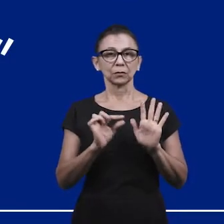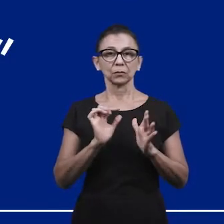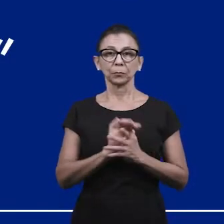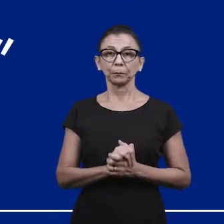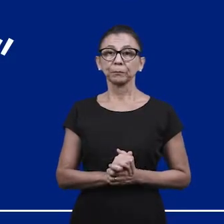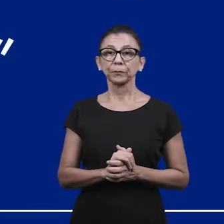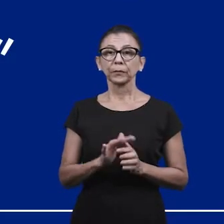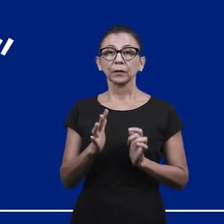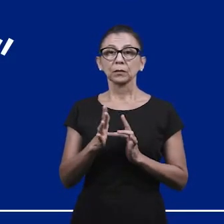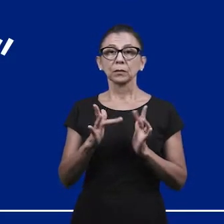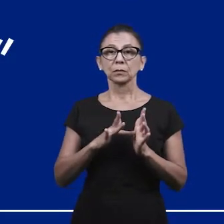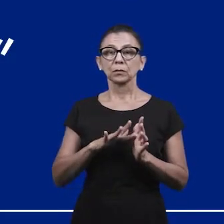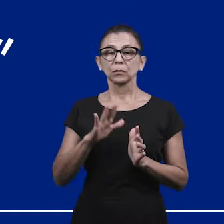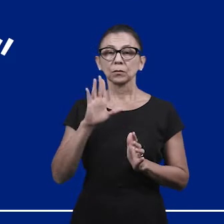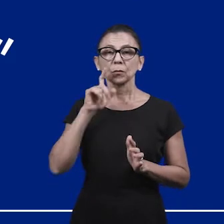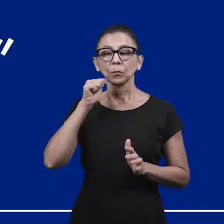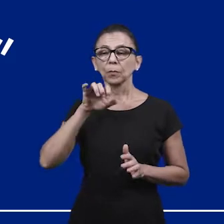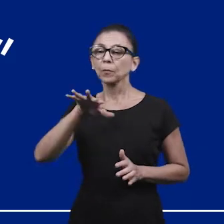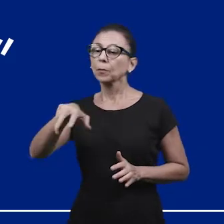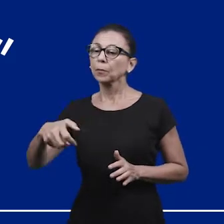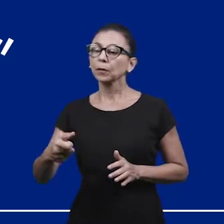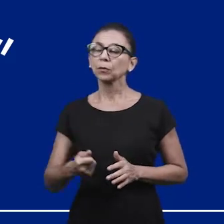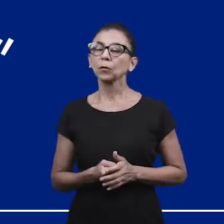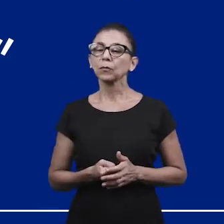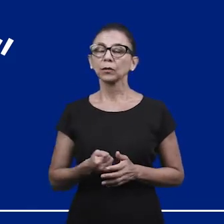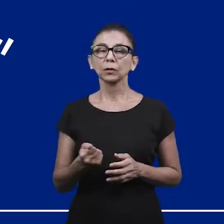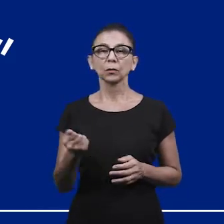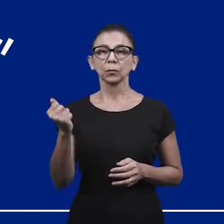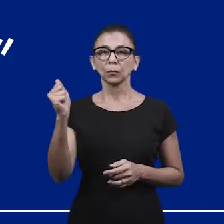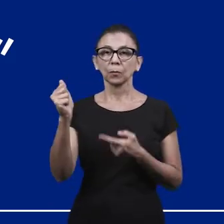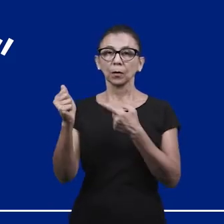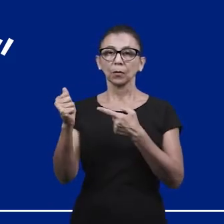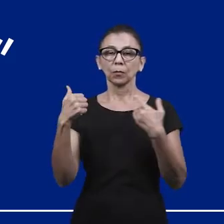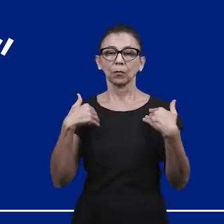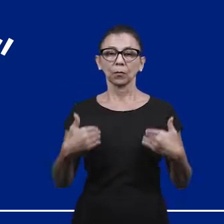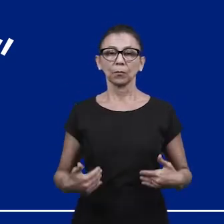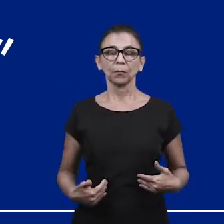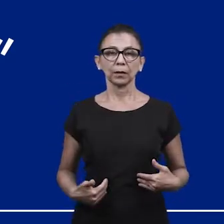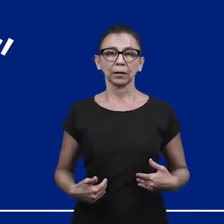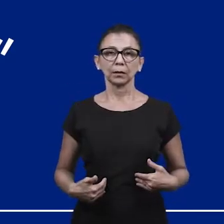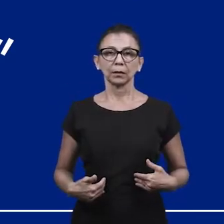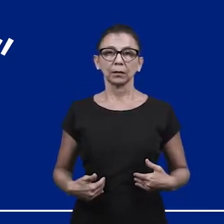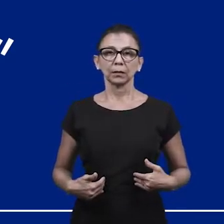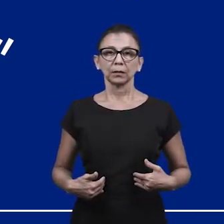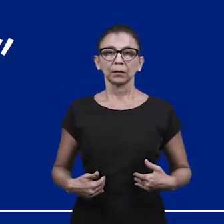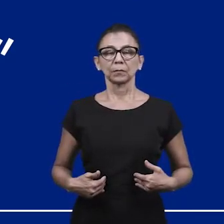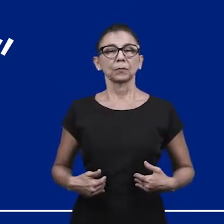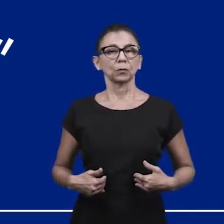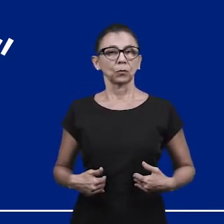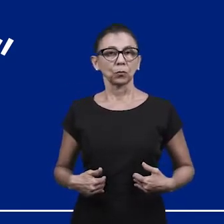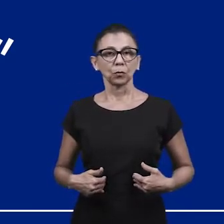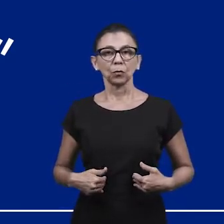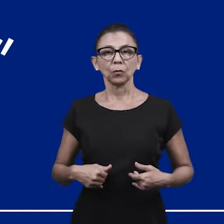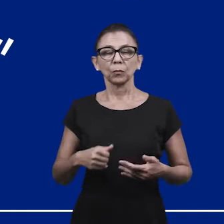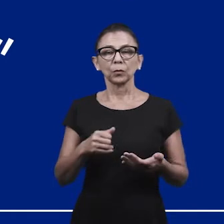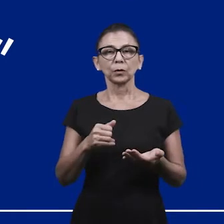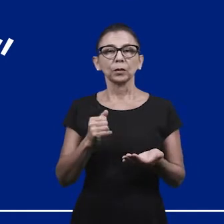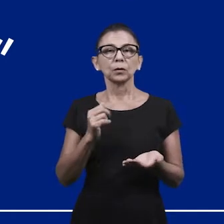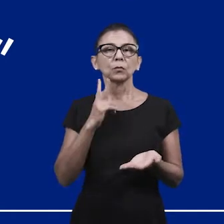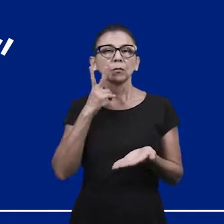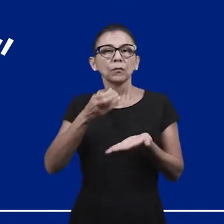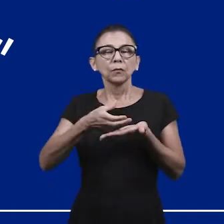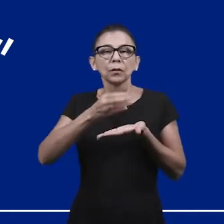Matthieu 26. Nous allons voir quelques parties de ce passage biblique, Matthieu 26,